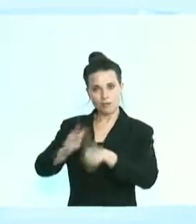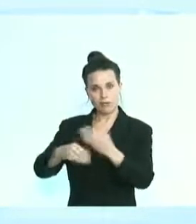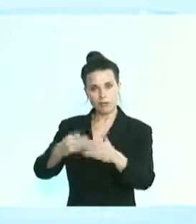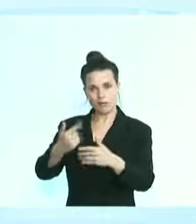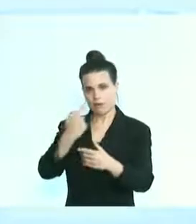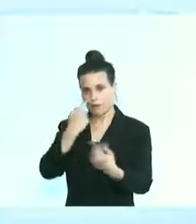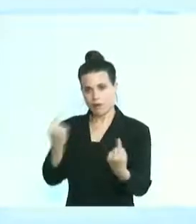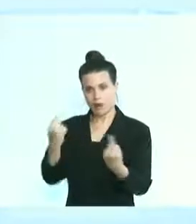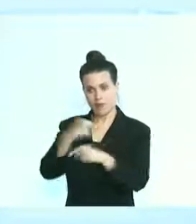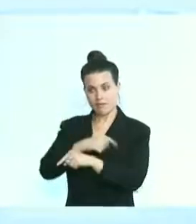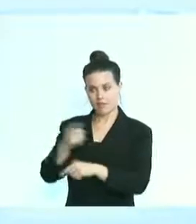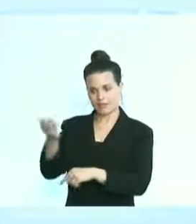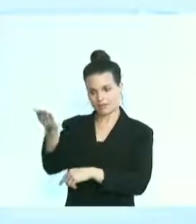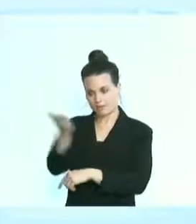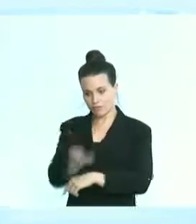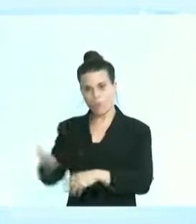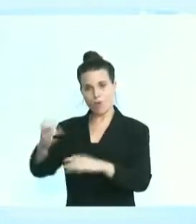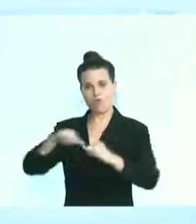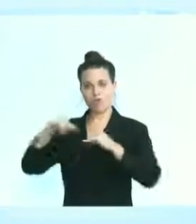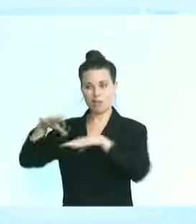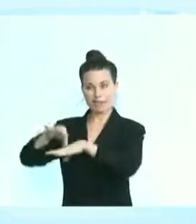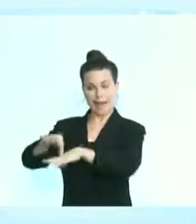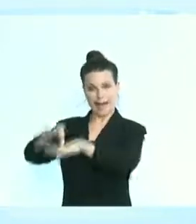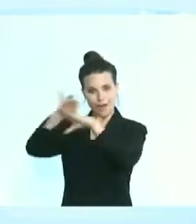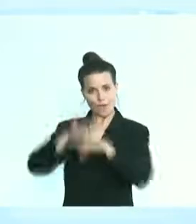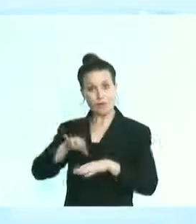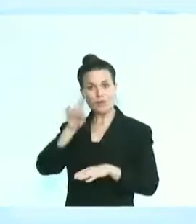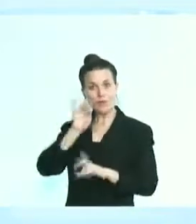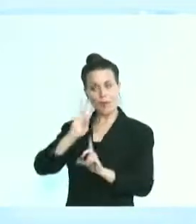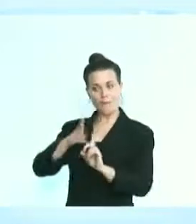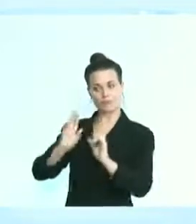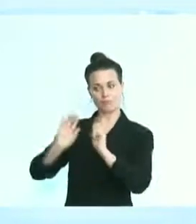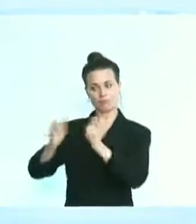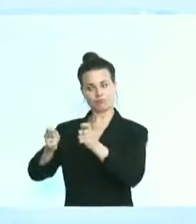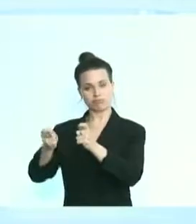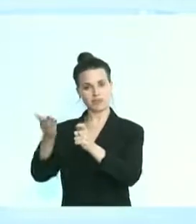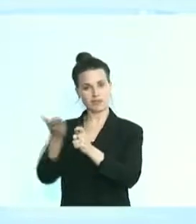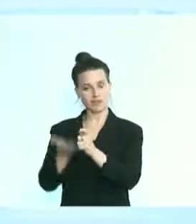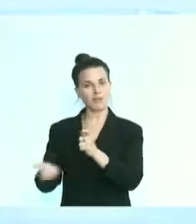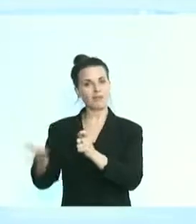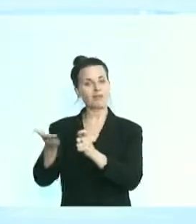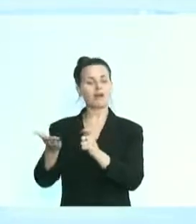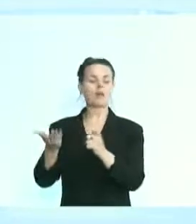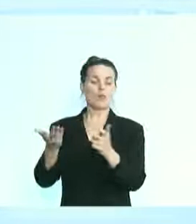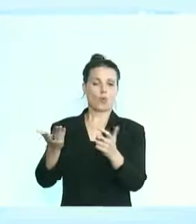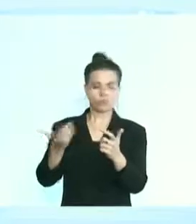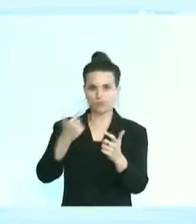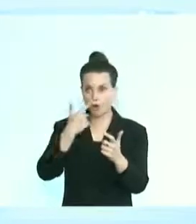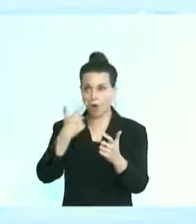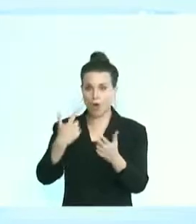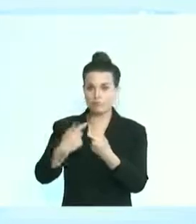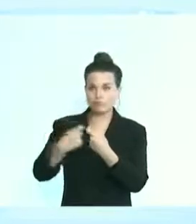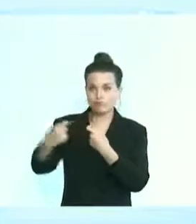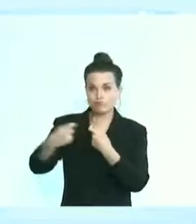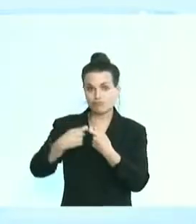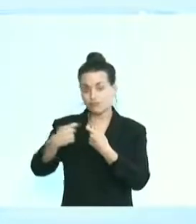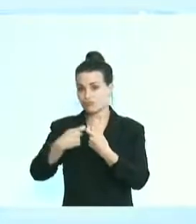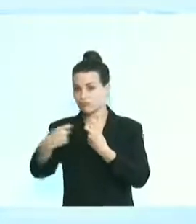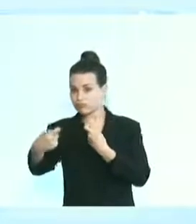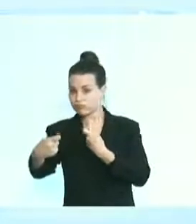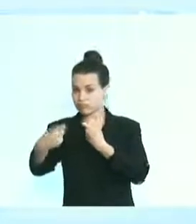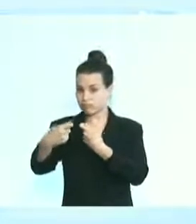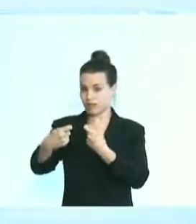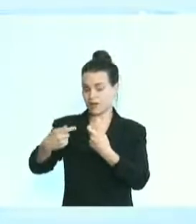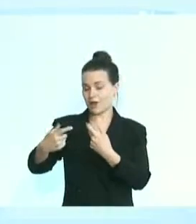nous accompagnez parce que vous avez une mission, et cette mission est sur un temps, même s'il paraît assez long, qui est réduit pour nous